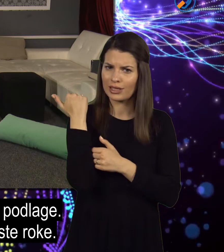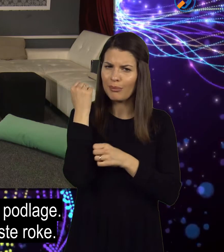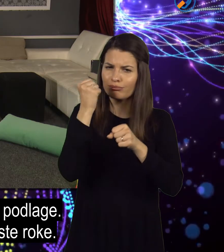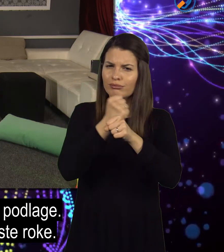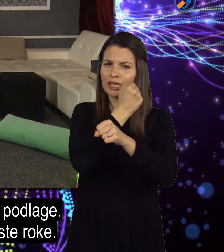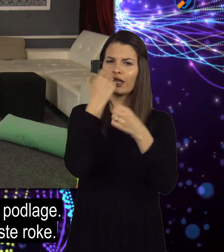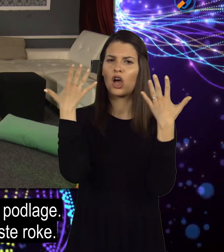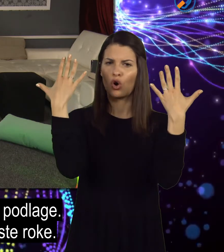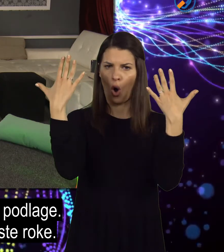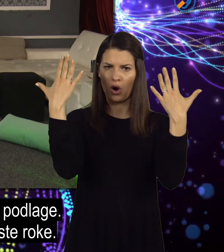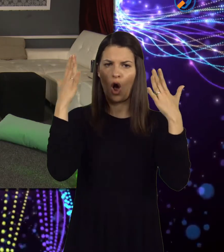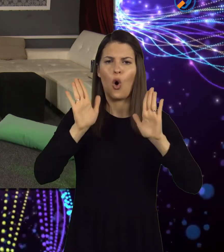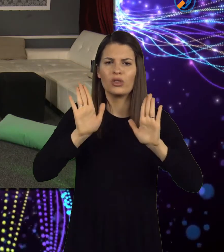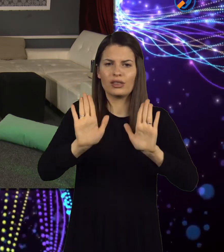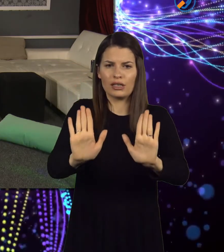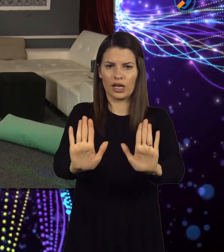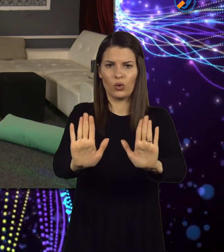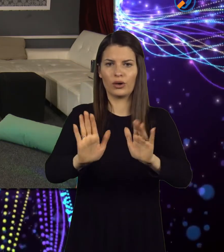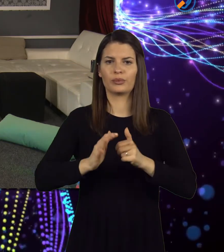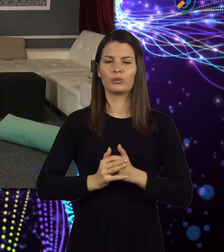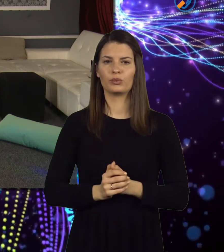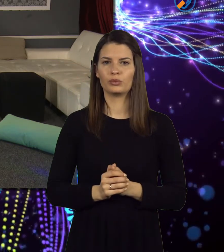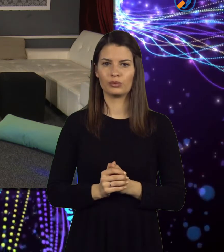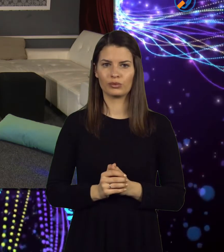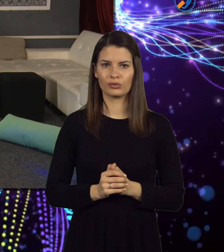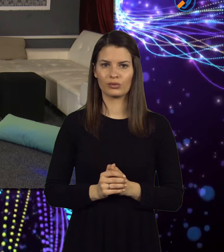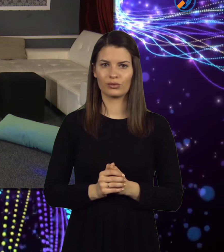ne pozabi, čvrste roke.